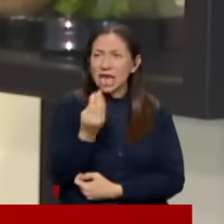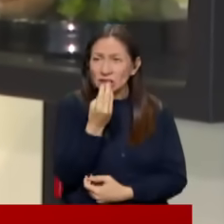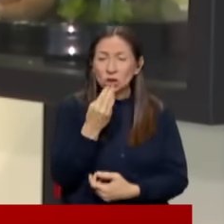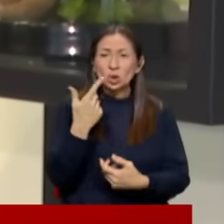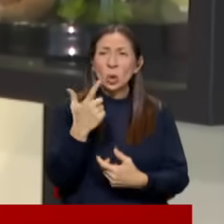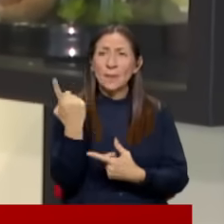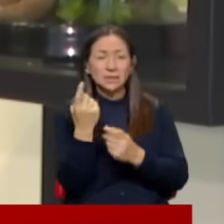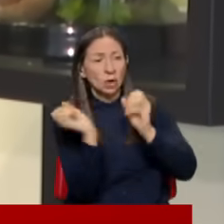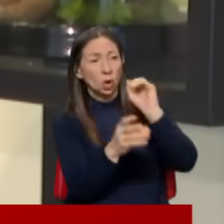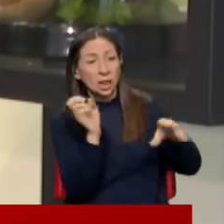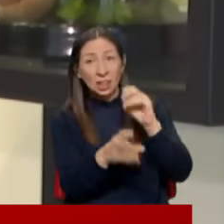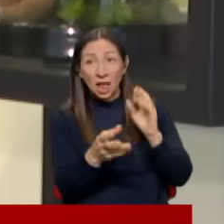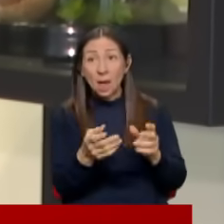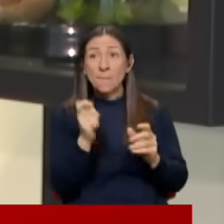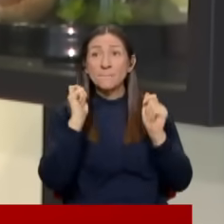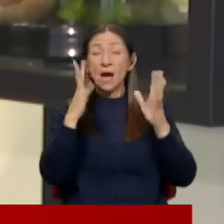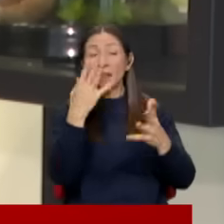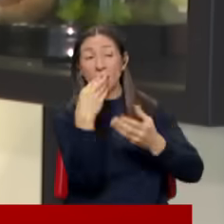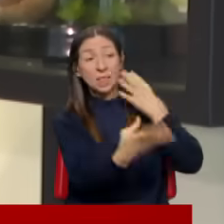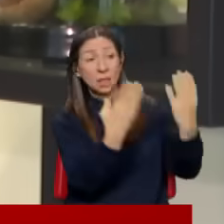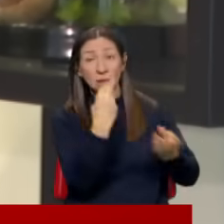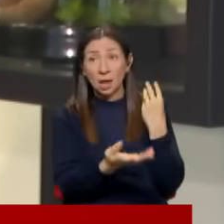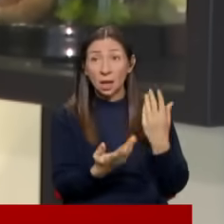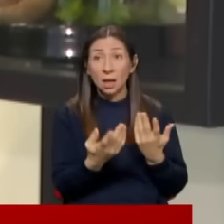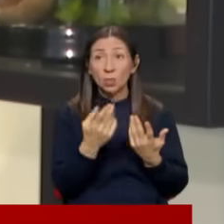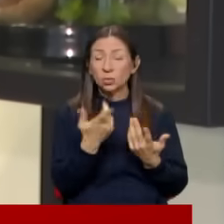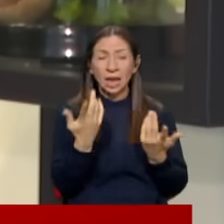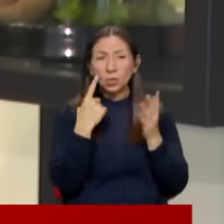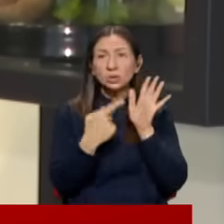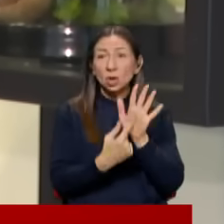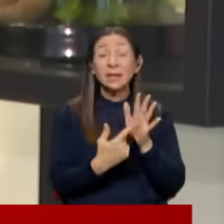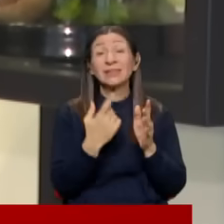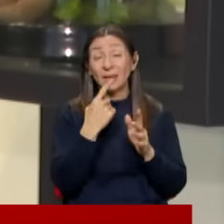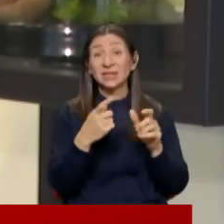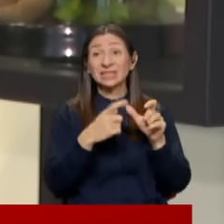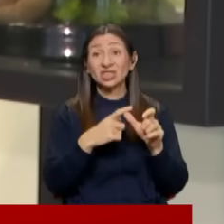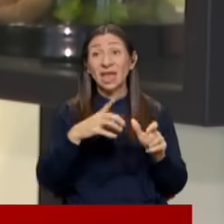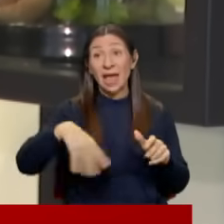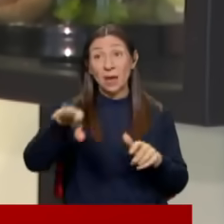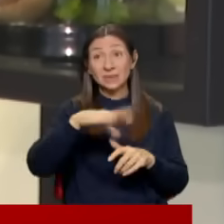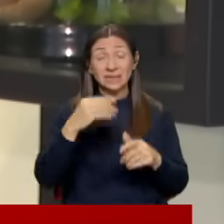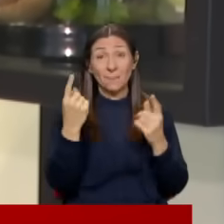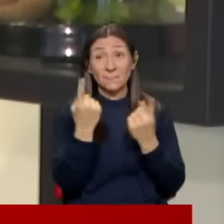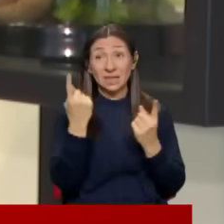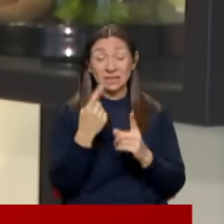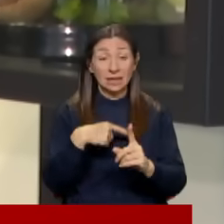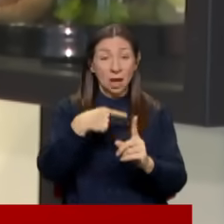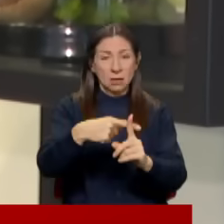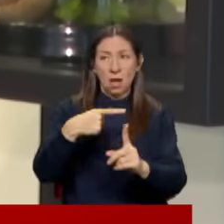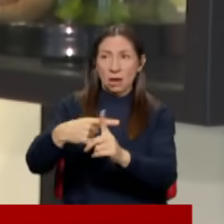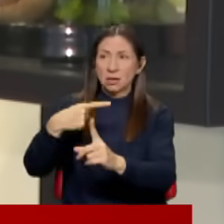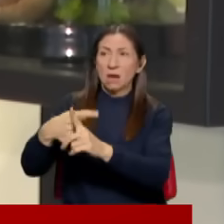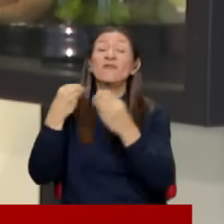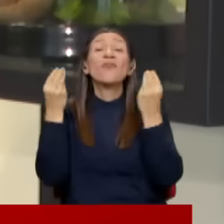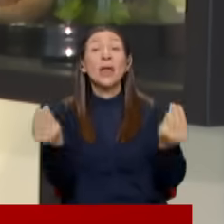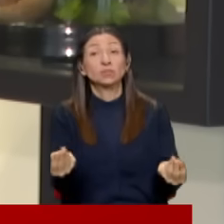köyünden bir şeyler gönderen, pahalı hediyeler alanlar. Bu neyi gösterir? Demek ki Seçil hepinize bir katkıda bulunmuş, hepinize